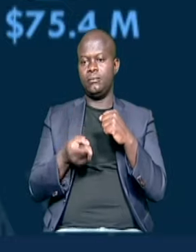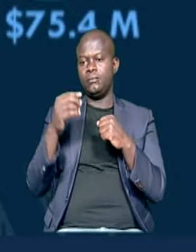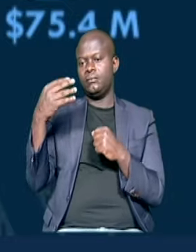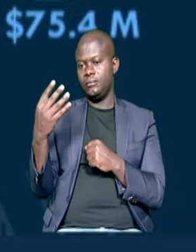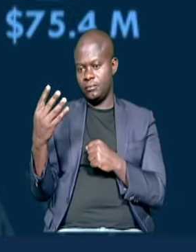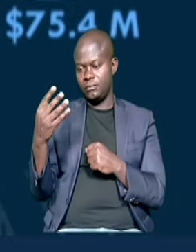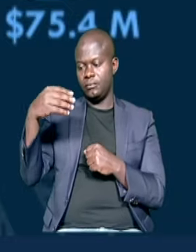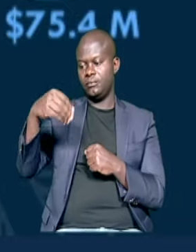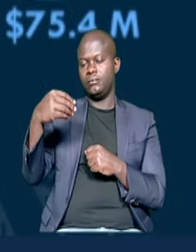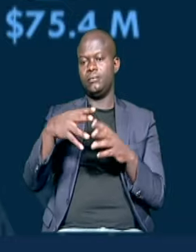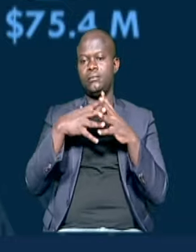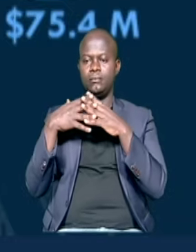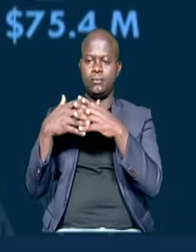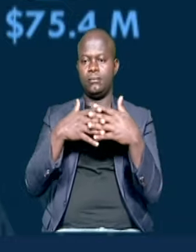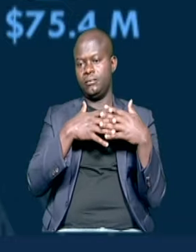75.4 z'amadolari ya Amerika.